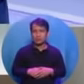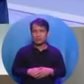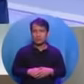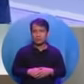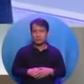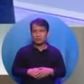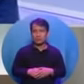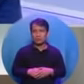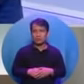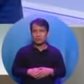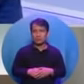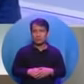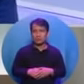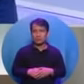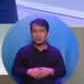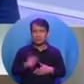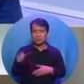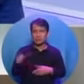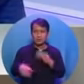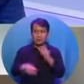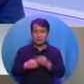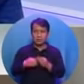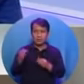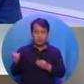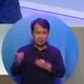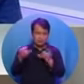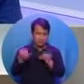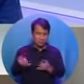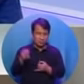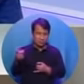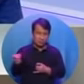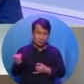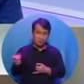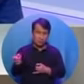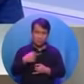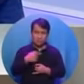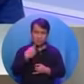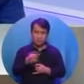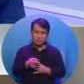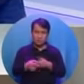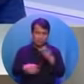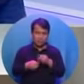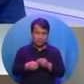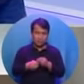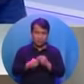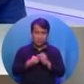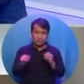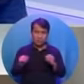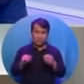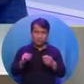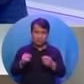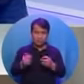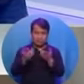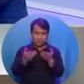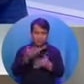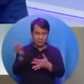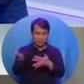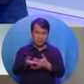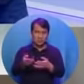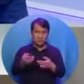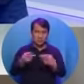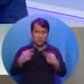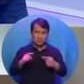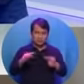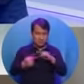si Mr. Anthony Maravilla? Yes, sir. Ang recourse niya lang ngayon is ang tinatawag natin the crime of physical injuries. Dahil kahit po